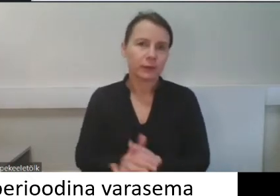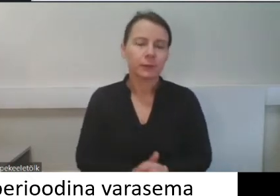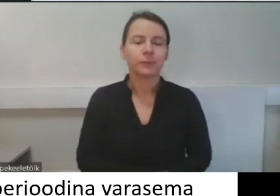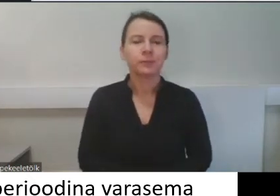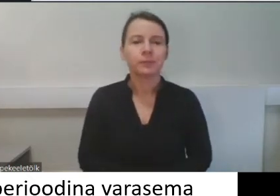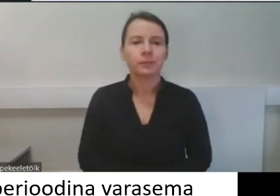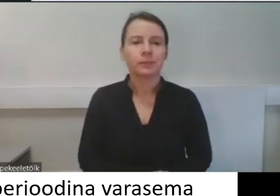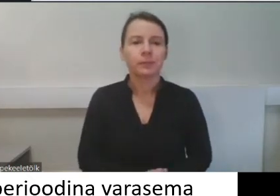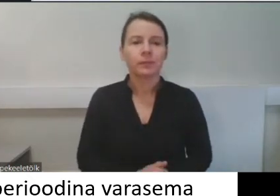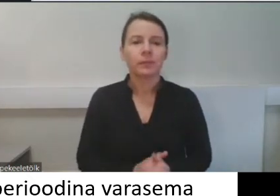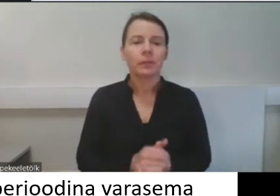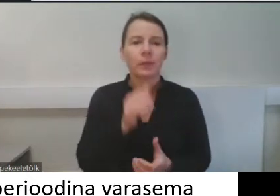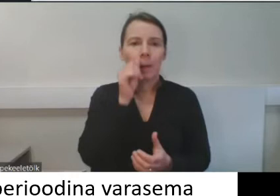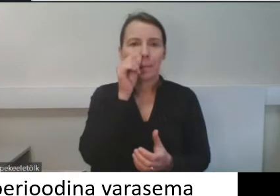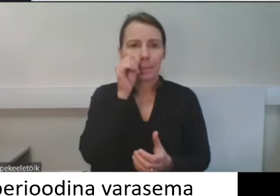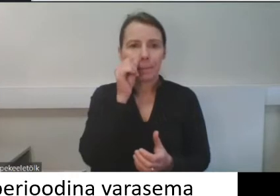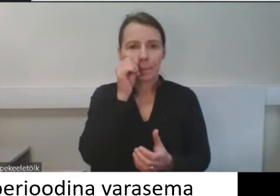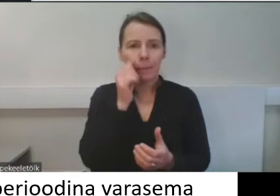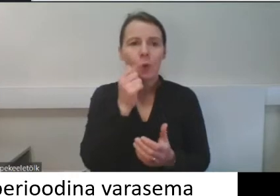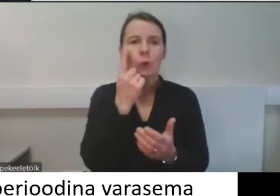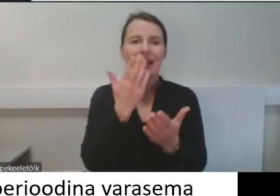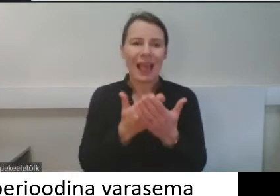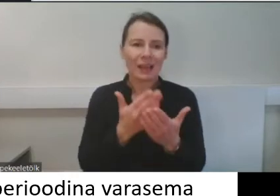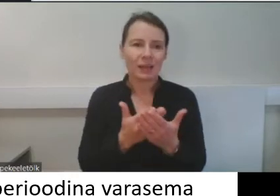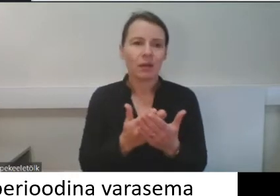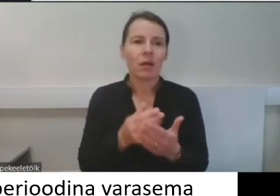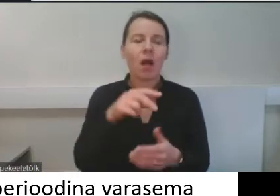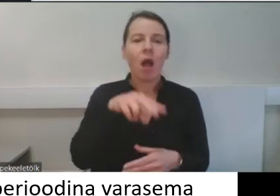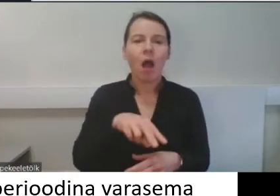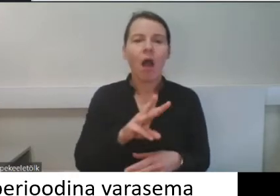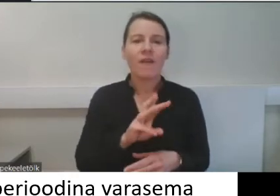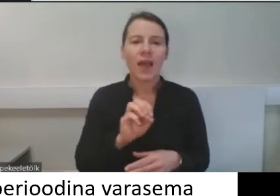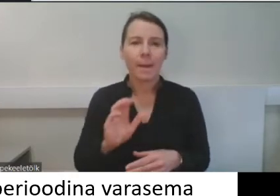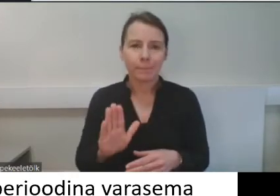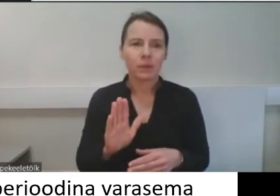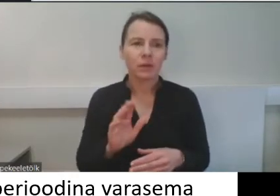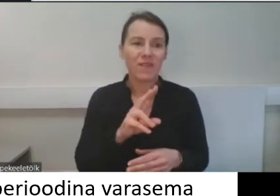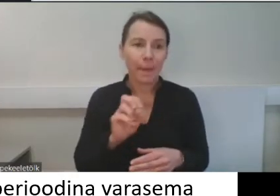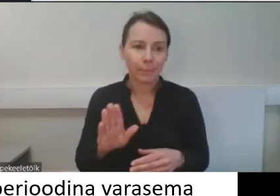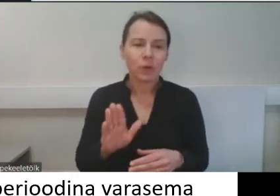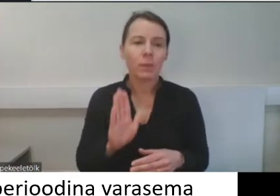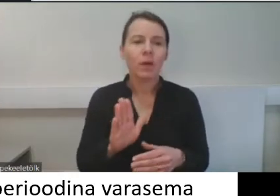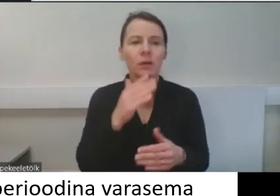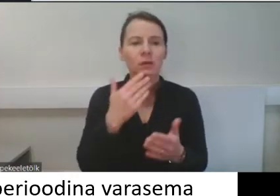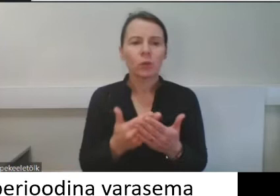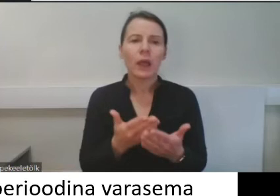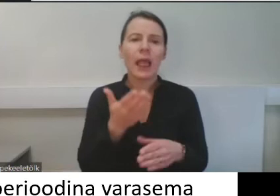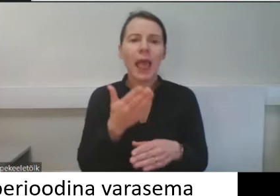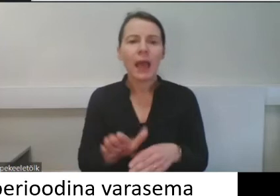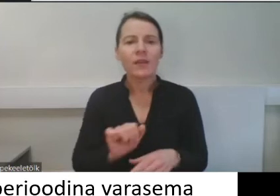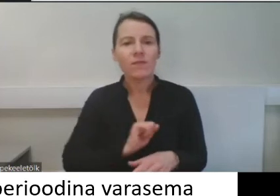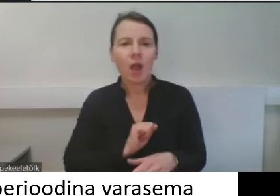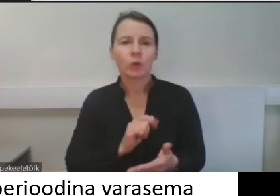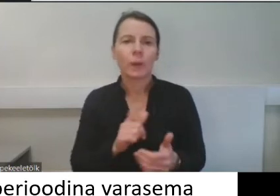nimetus jälgida seda, et millise aasta kohta me soovime siis seda aruannet näha. Kui on viimase aasta kohta, siis alati valida